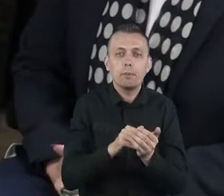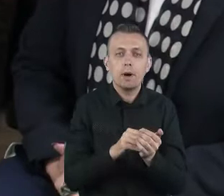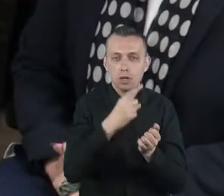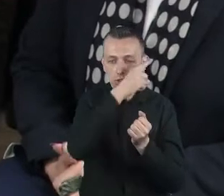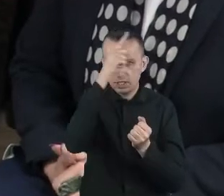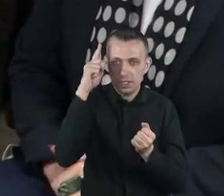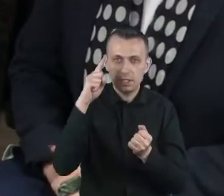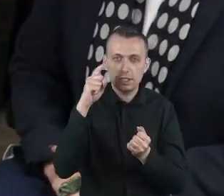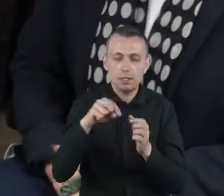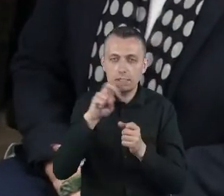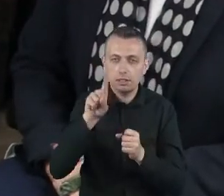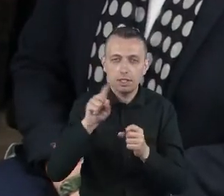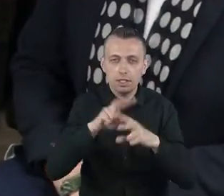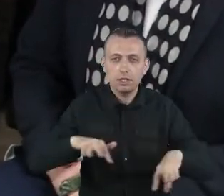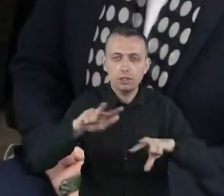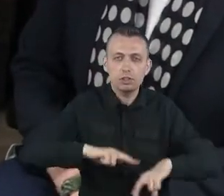przechodząc